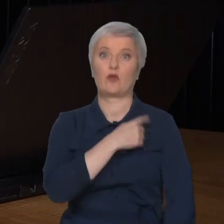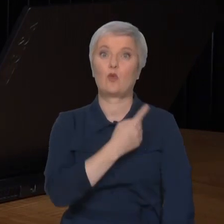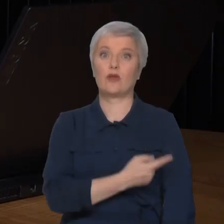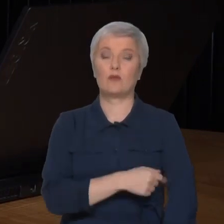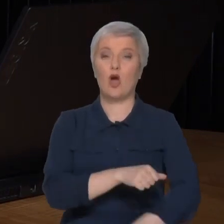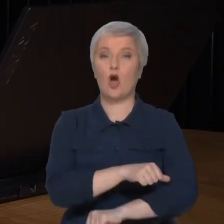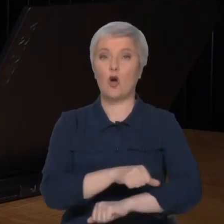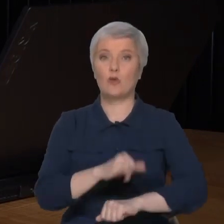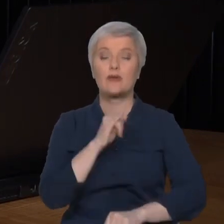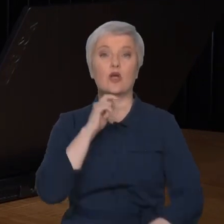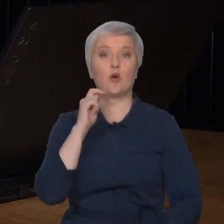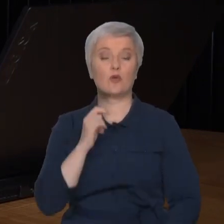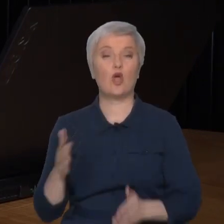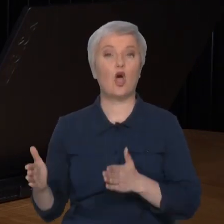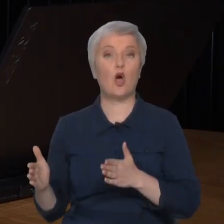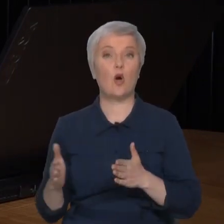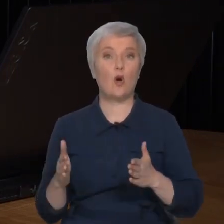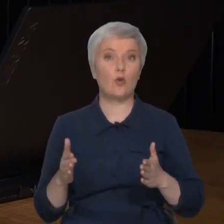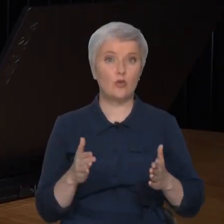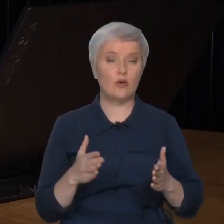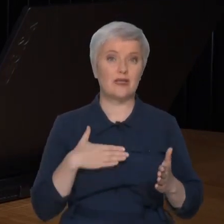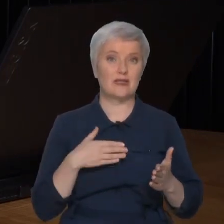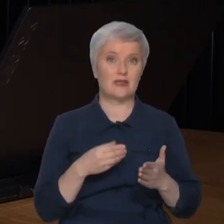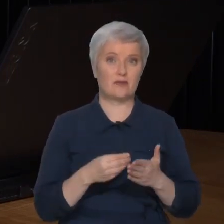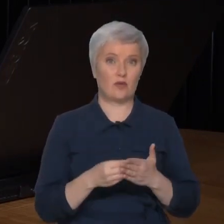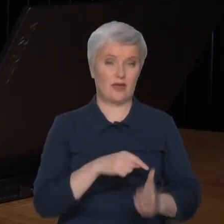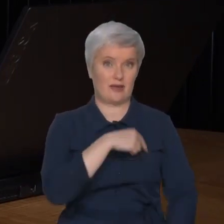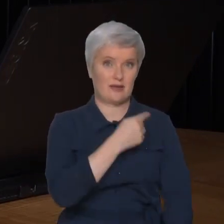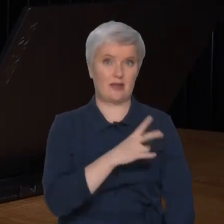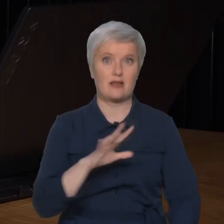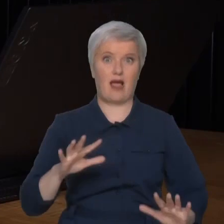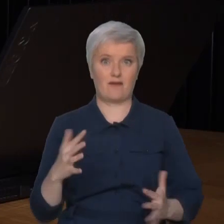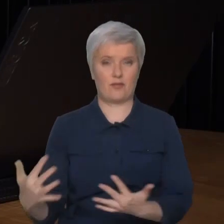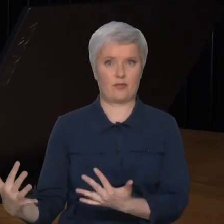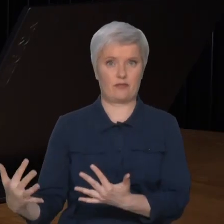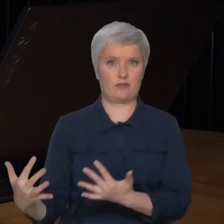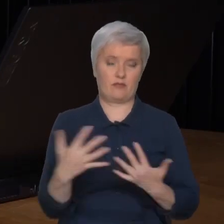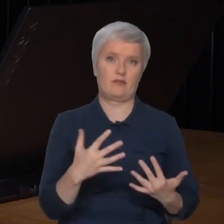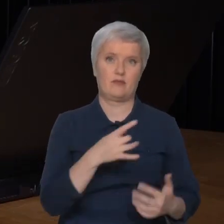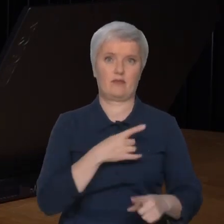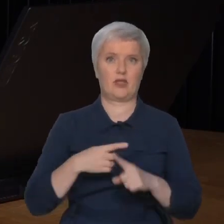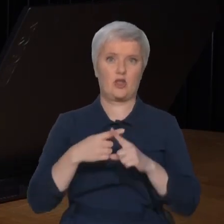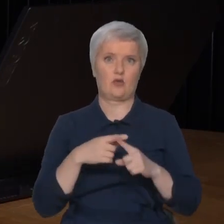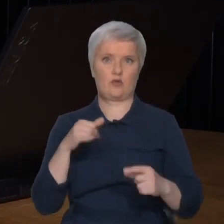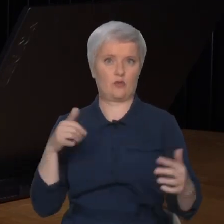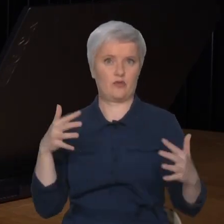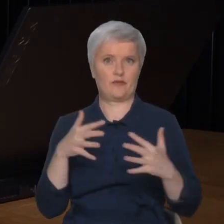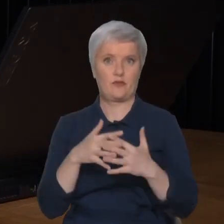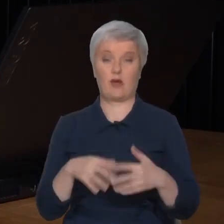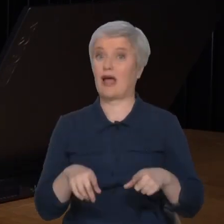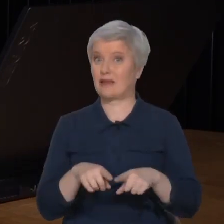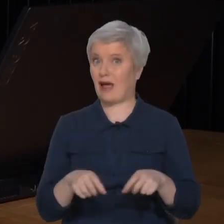сил на випадок повноцінного вступу Білорусі у війну. Така загроза є, каже речник Міністерства оборони України